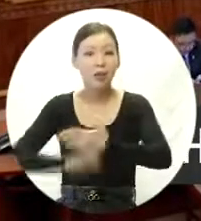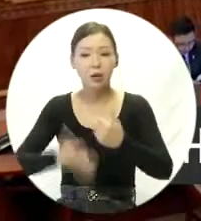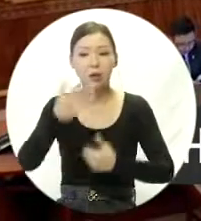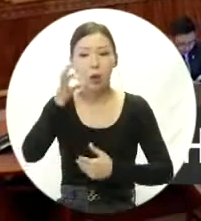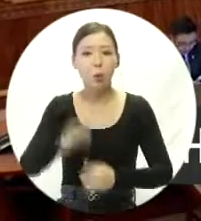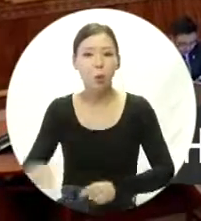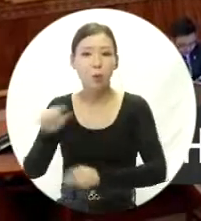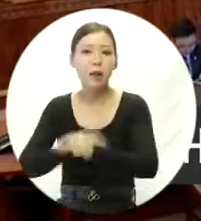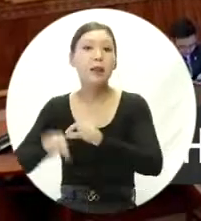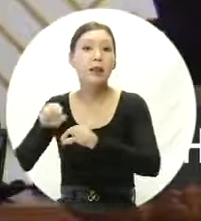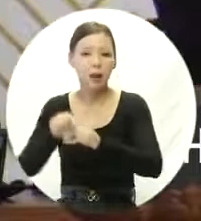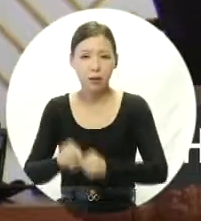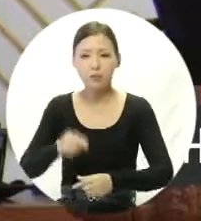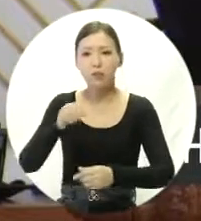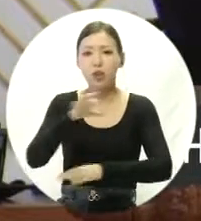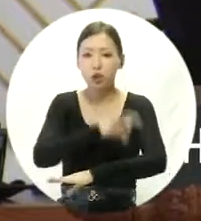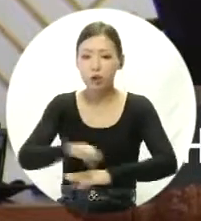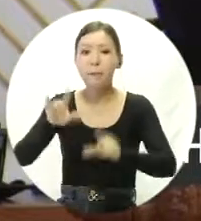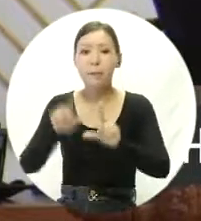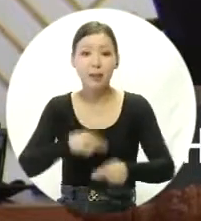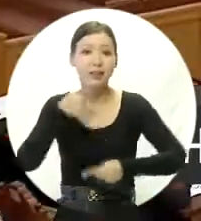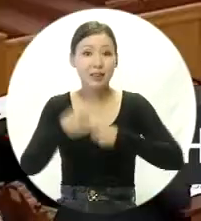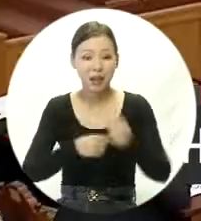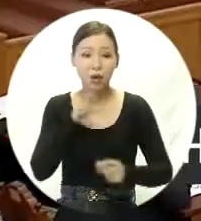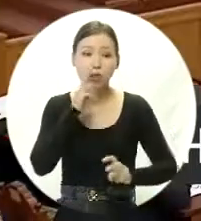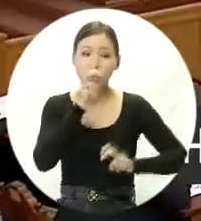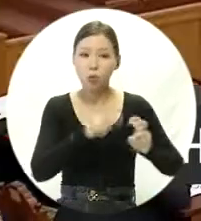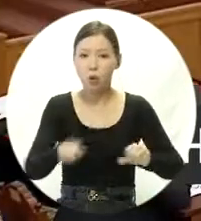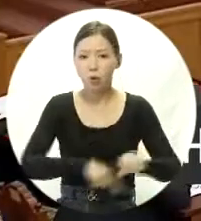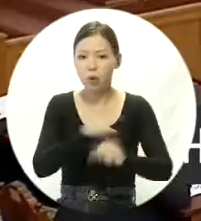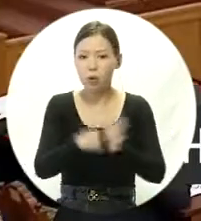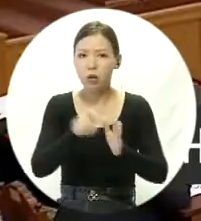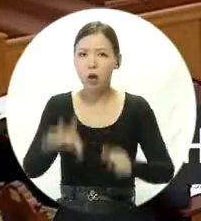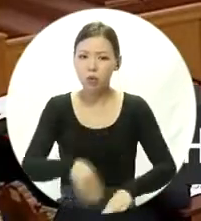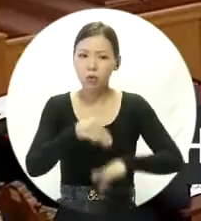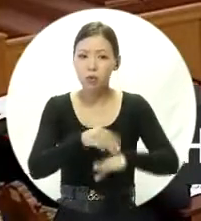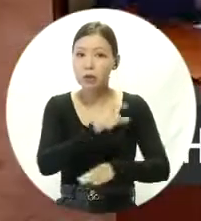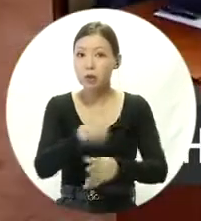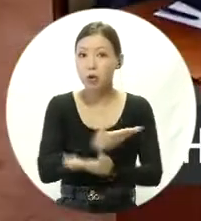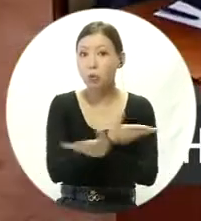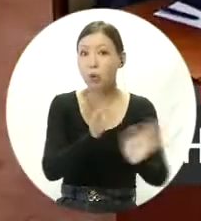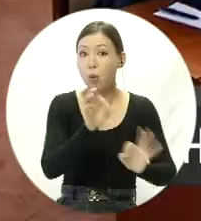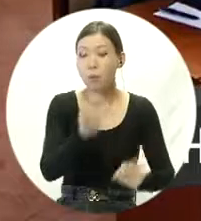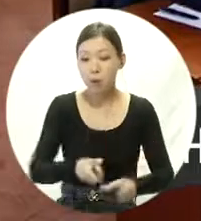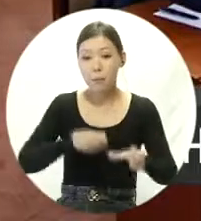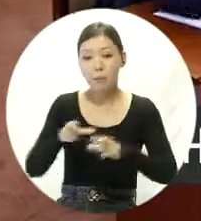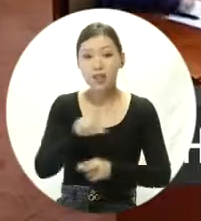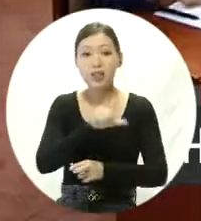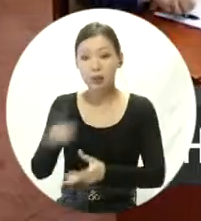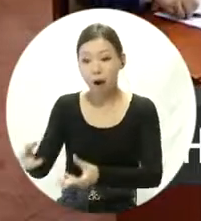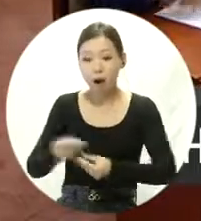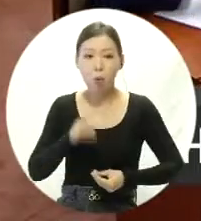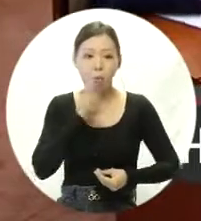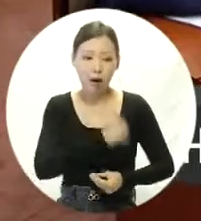нэмж импортыг багасгана гэх мэт зорилтууд тогтоолын төсөл төссөн. Хүнсний үйлдвэрүүдэд удаан хугацааны тогтвортой зээл олохгүй бол бизнесийн зээлээр хүнсний